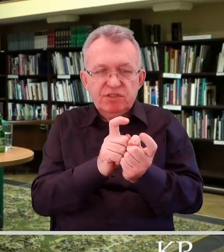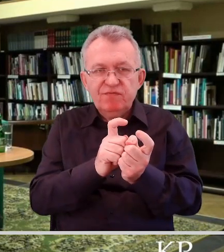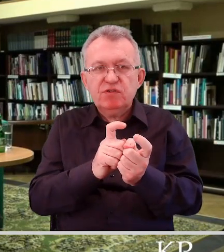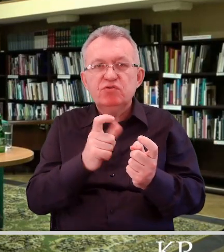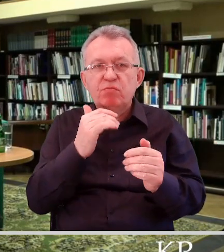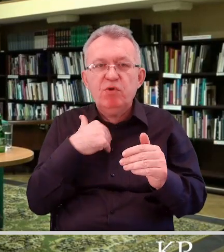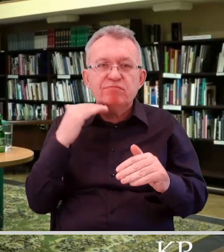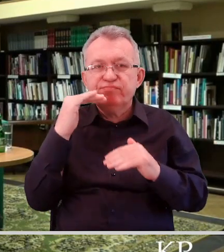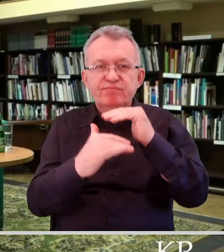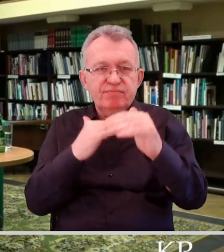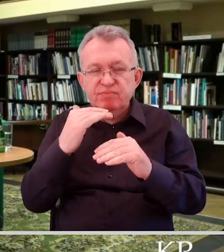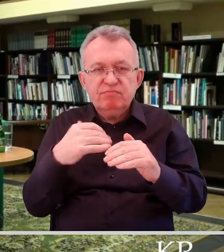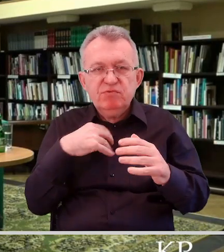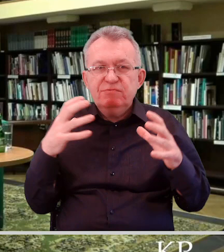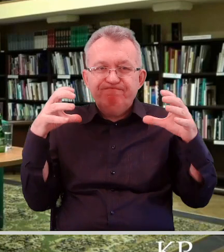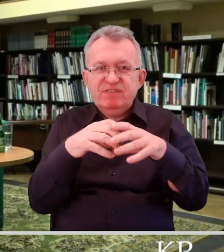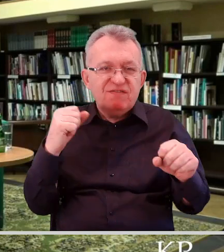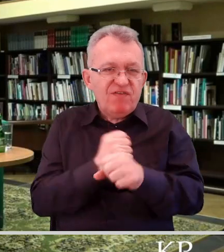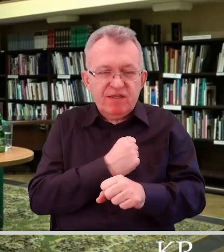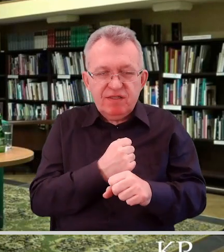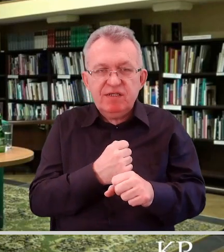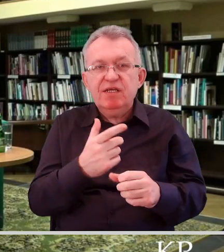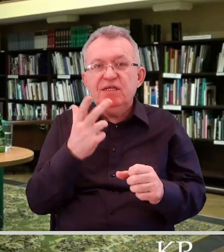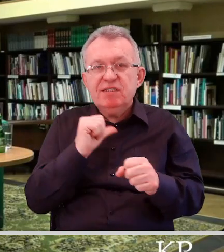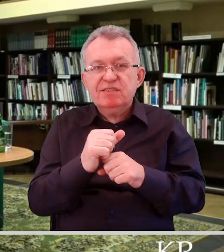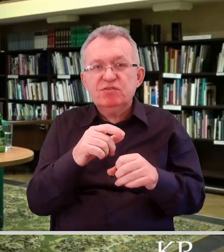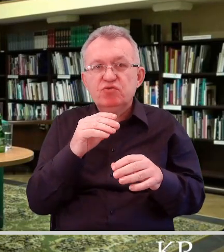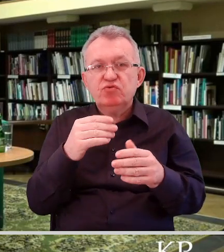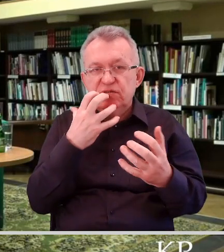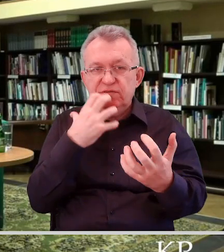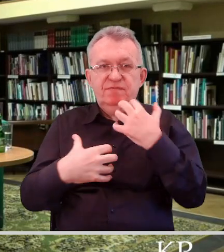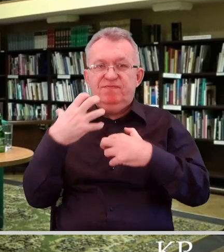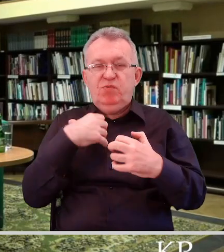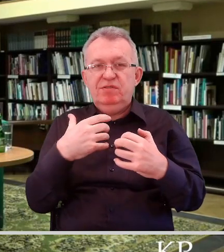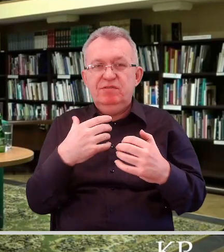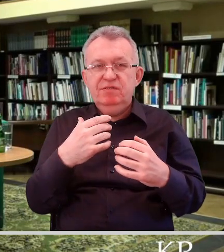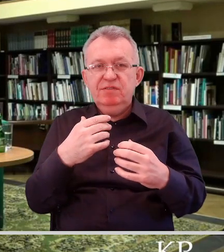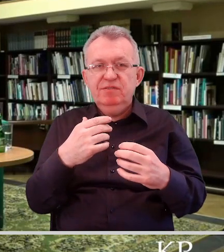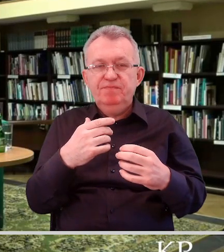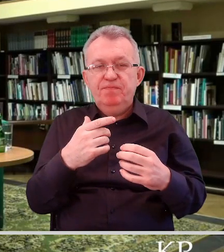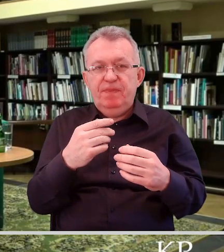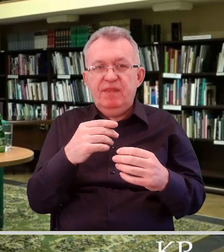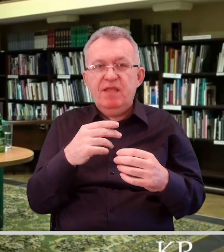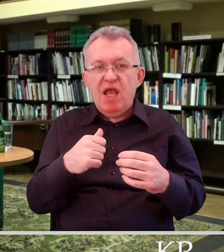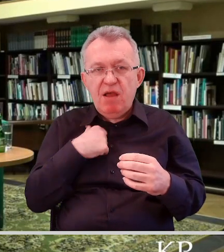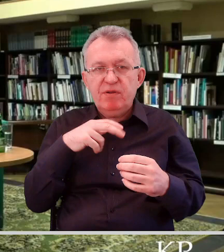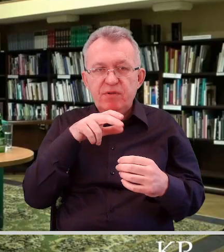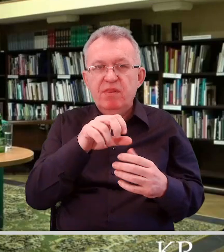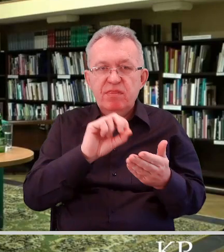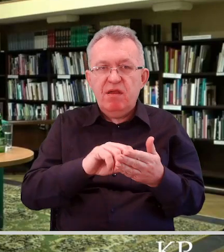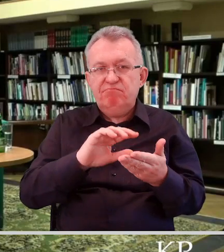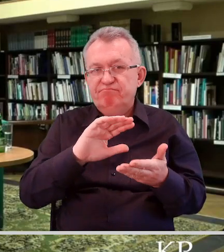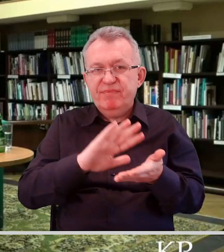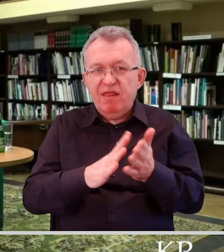co nawarstwione, zeskorupiałe, ale też życia konsumpcyjnego. Chodzi o to, żeby pójść na Pchli Targ